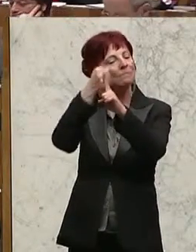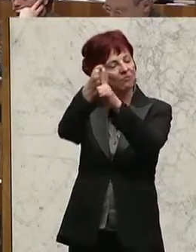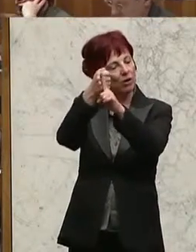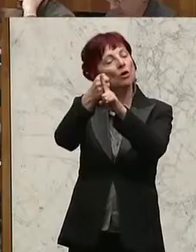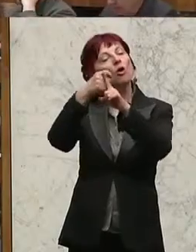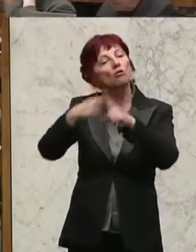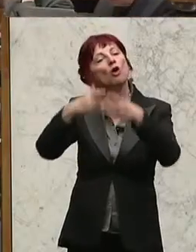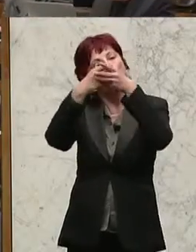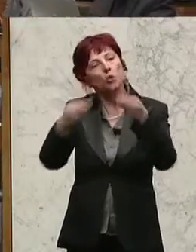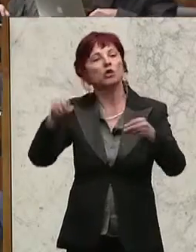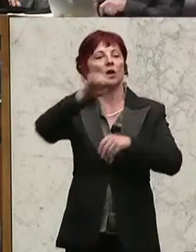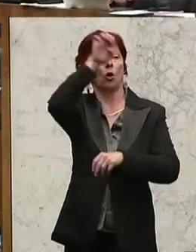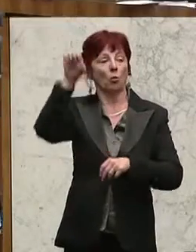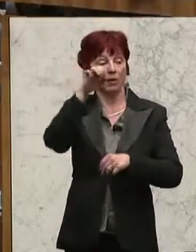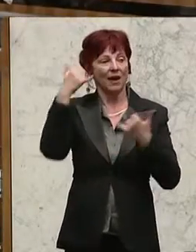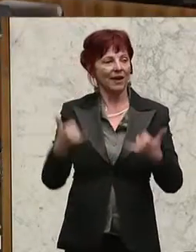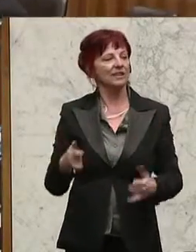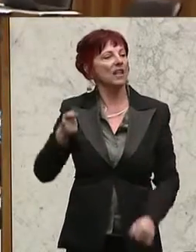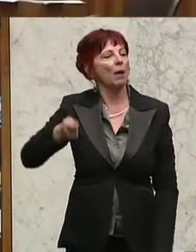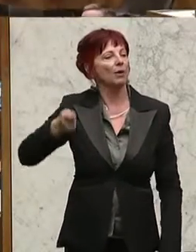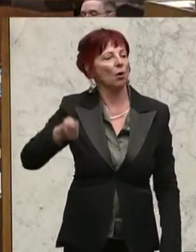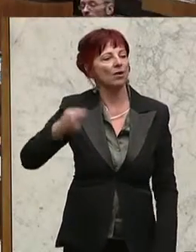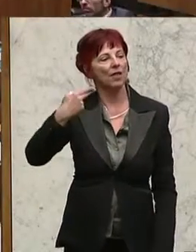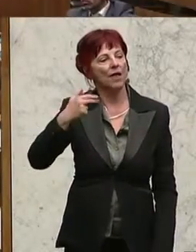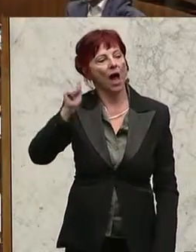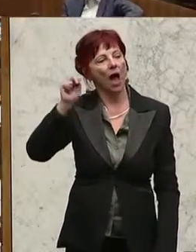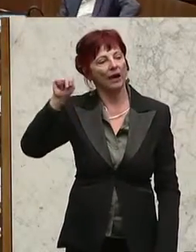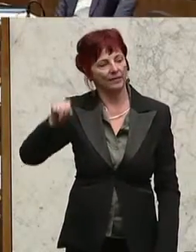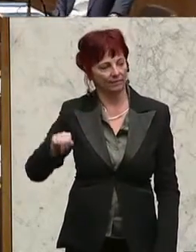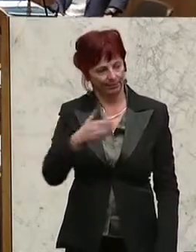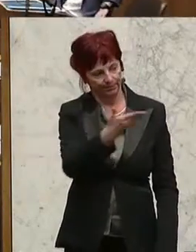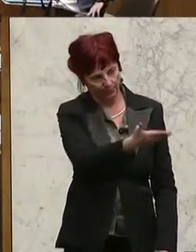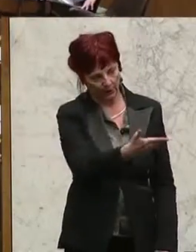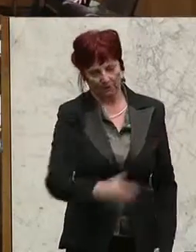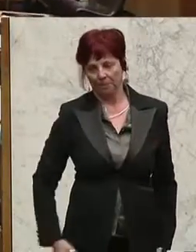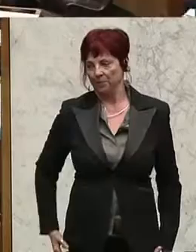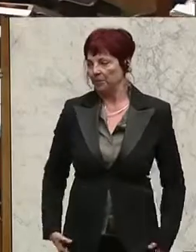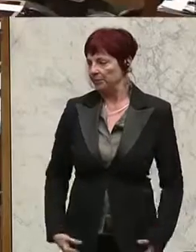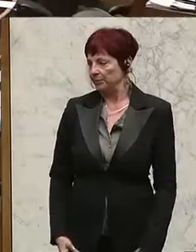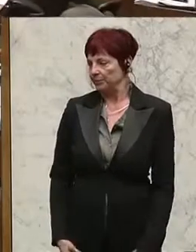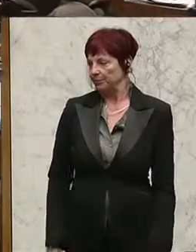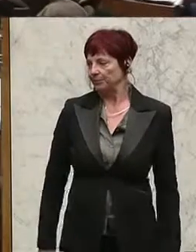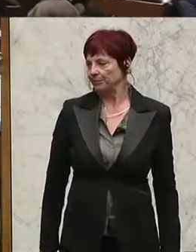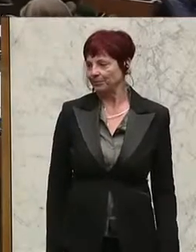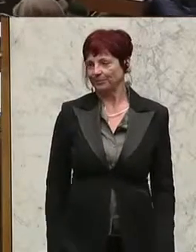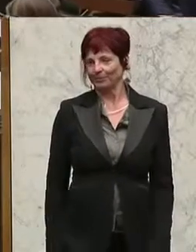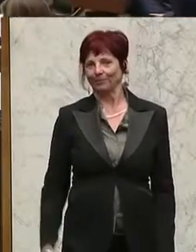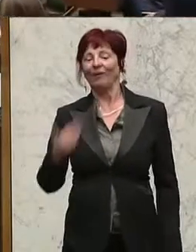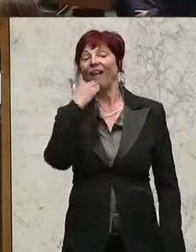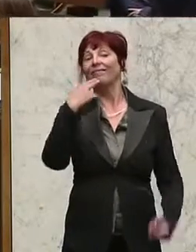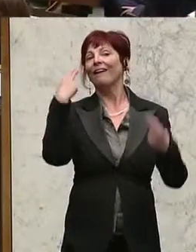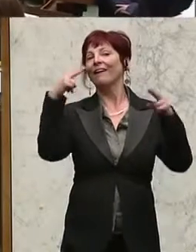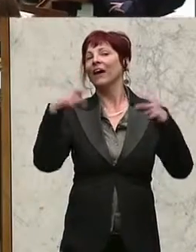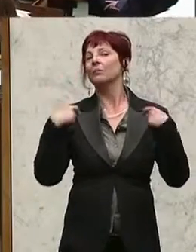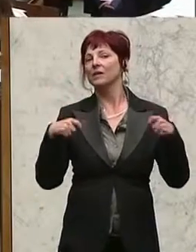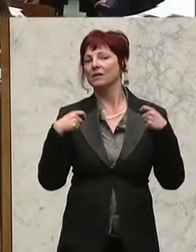elektronisch unterstützen möchten, von der Homepage des Parlaments, da gibt es links unten einen Reiter, der heißt Beteiligungen der